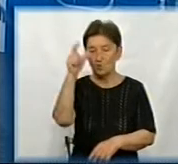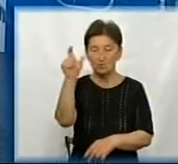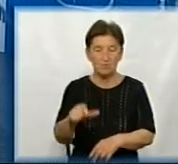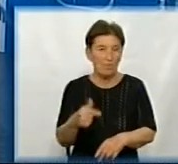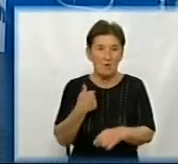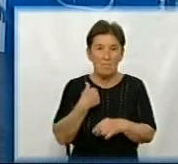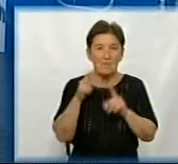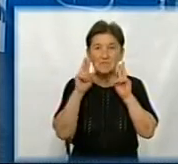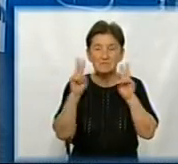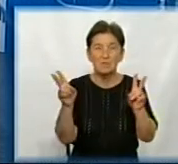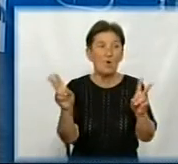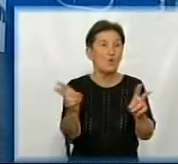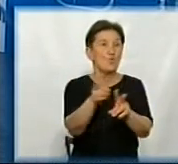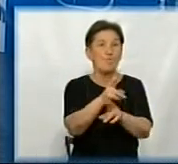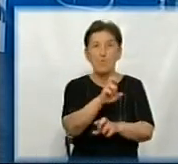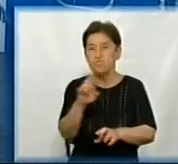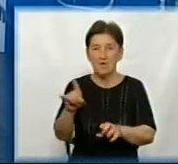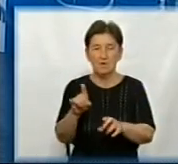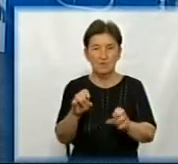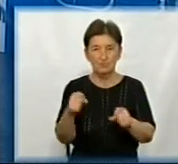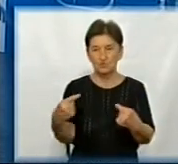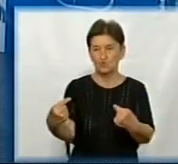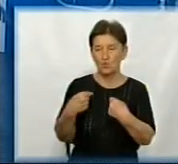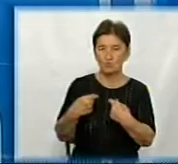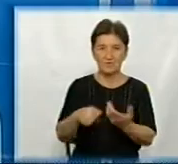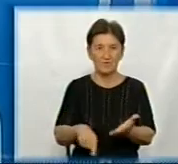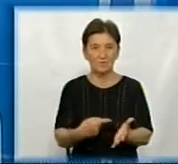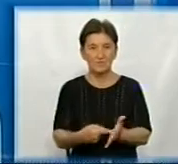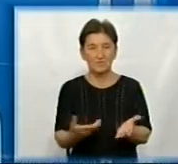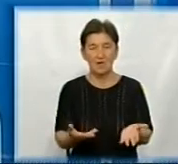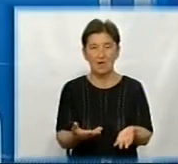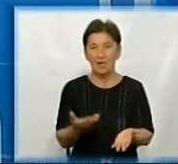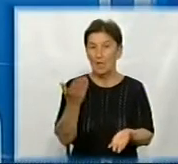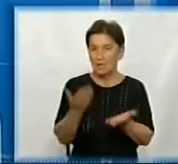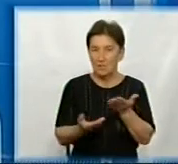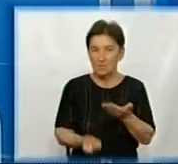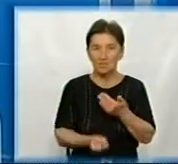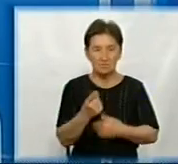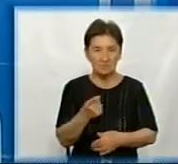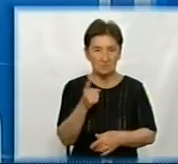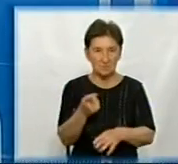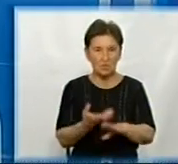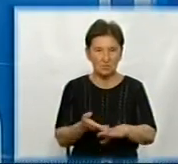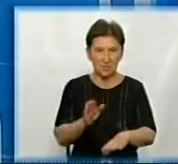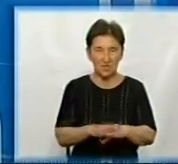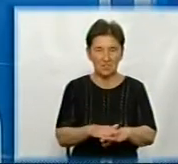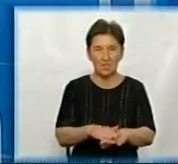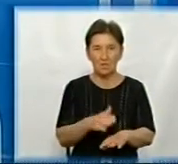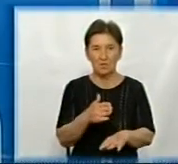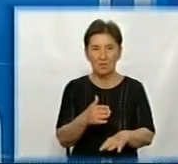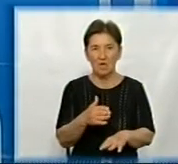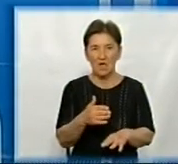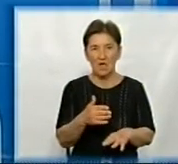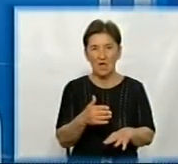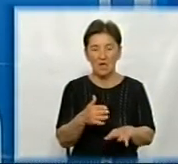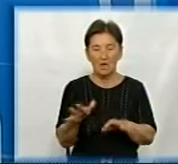ці котельні, могло б там шантажувати навіть місто. Якби з'явилася третя юридична особа, це б ускладнило процес? Давайте от з різних боків